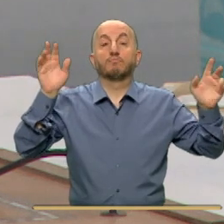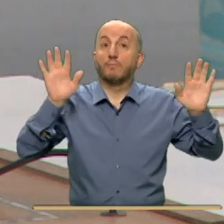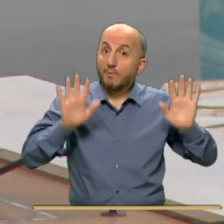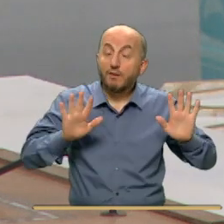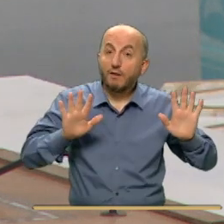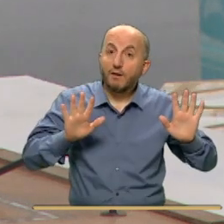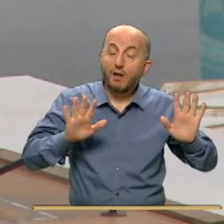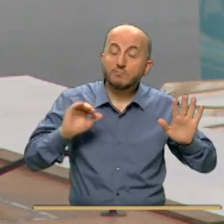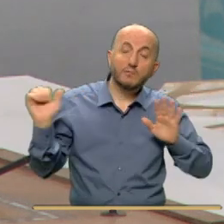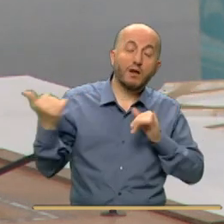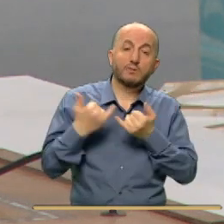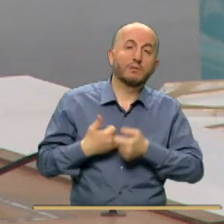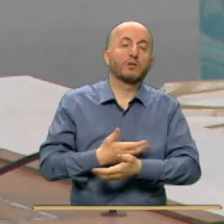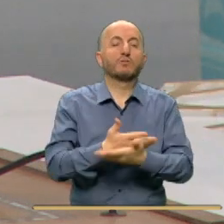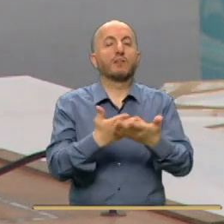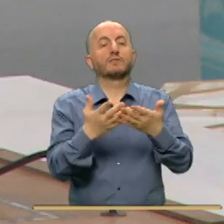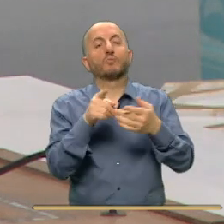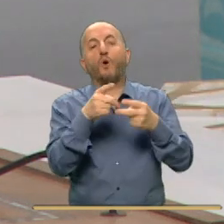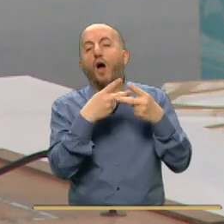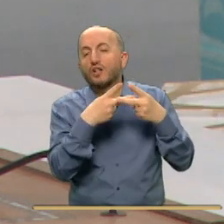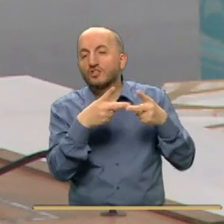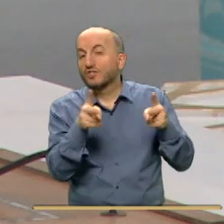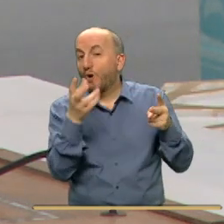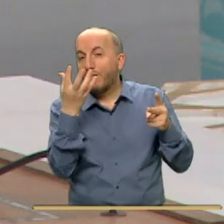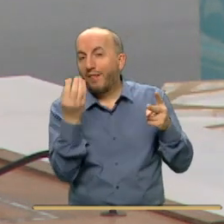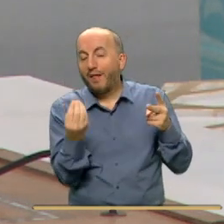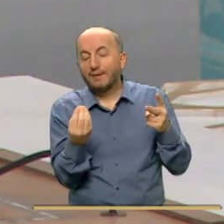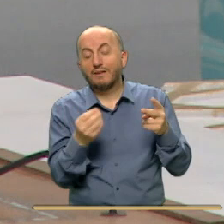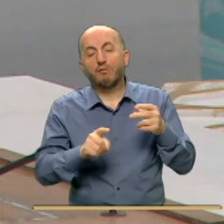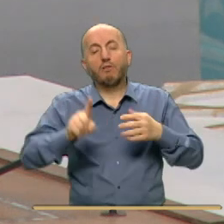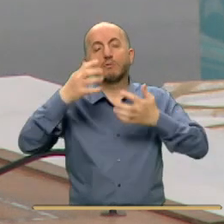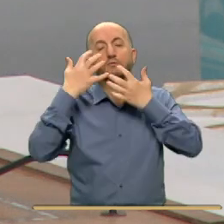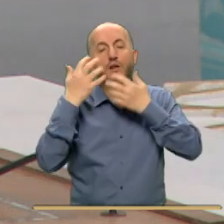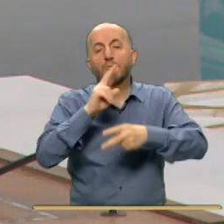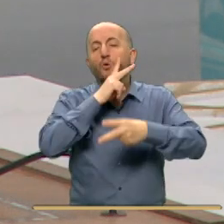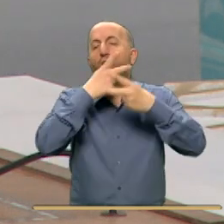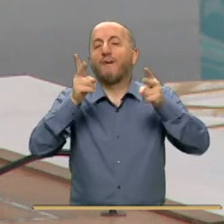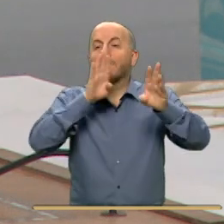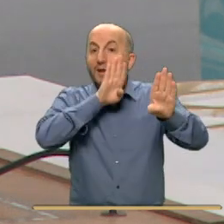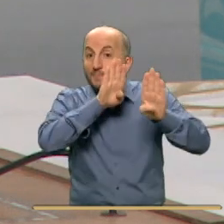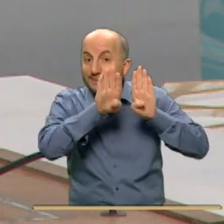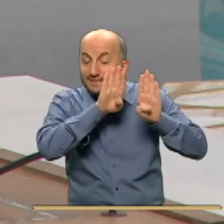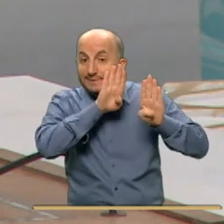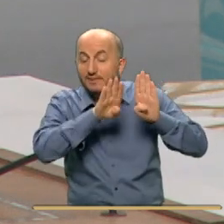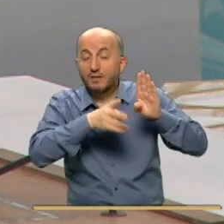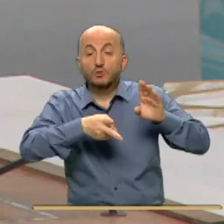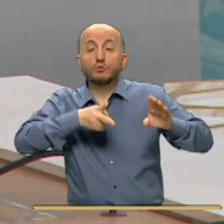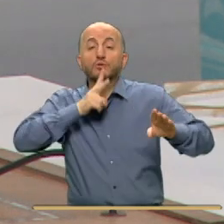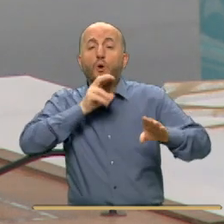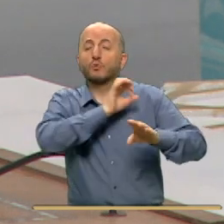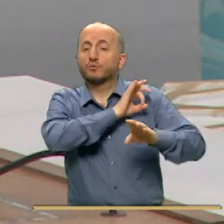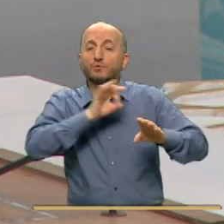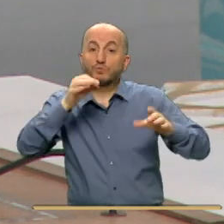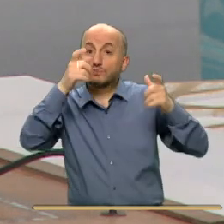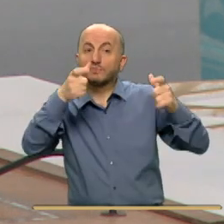Fakat değerli kardeşlerim, o açık olan Allah'ın rahmet ve mağfiret kapısından sonsuzluk